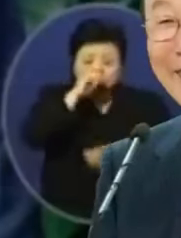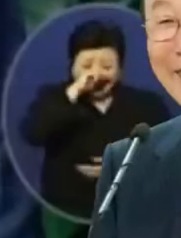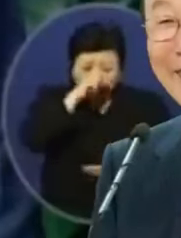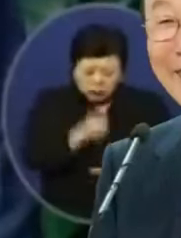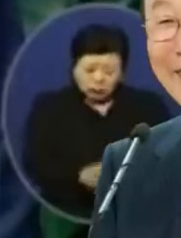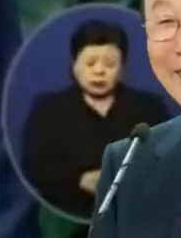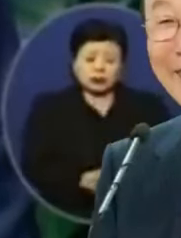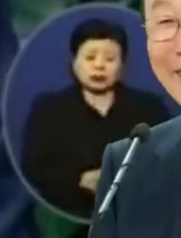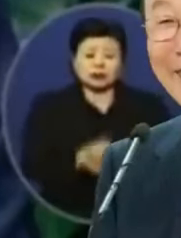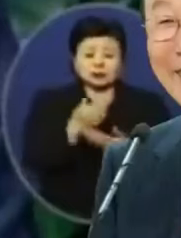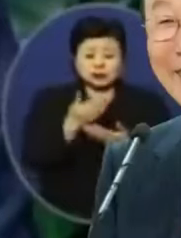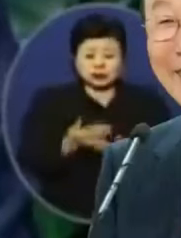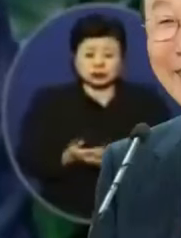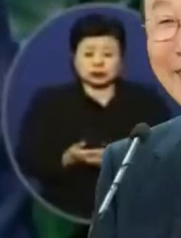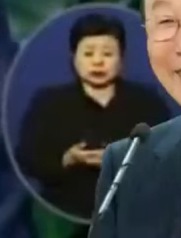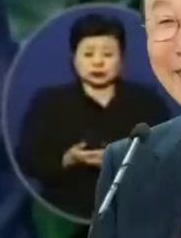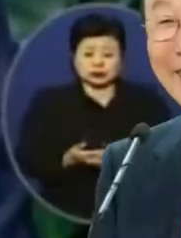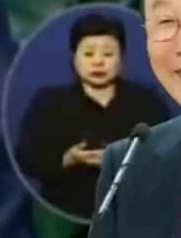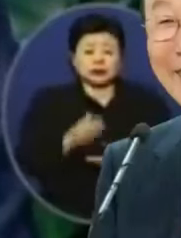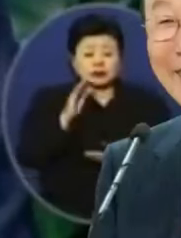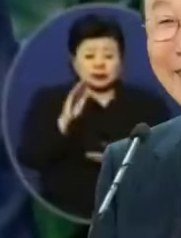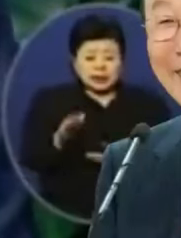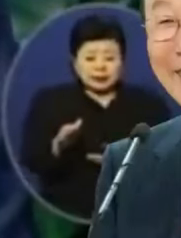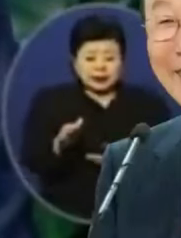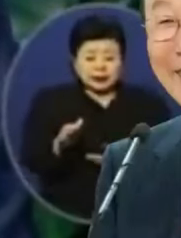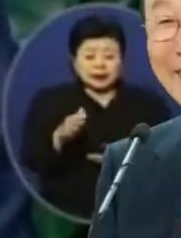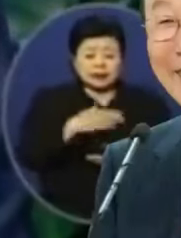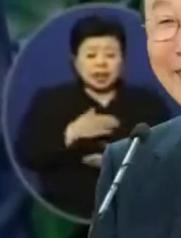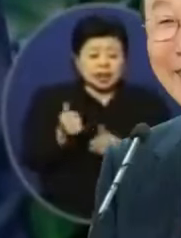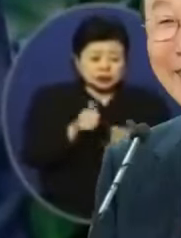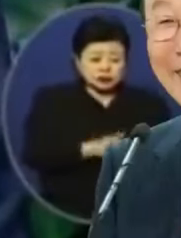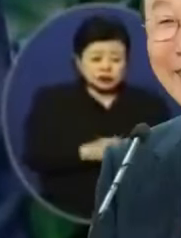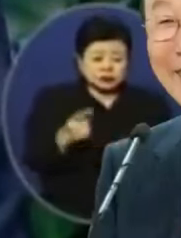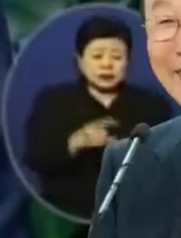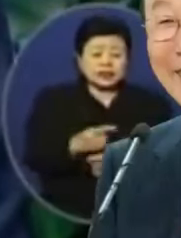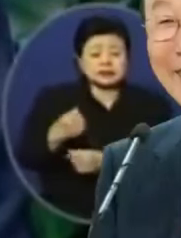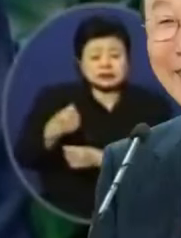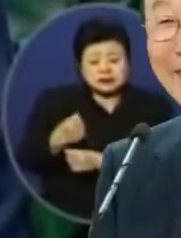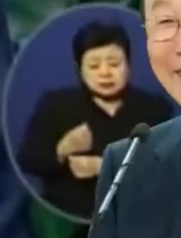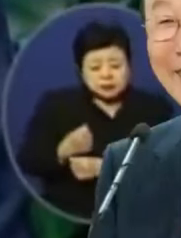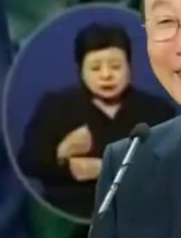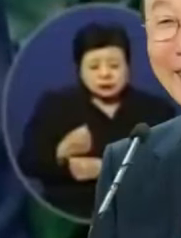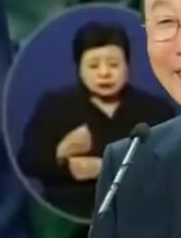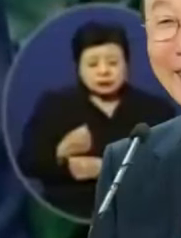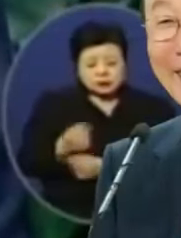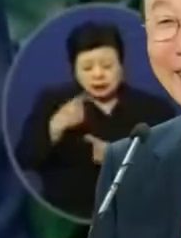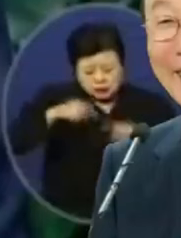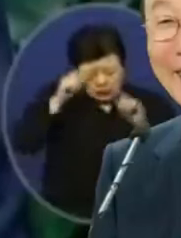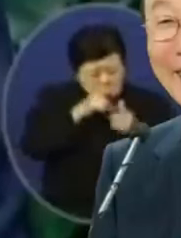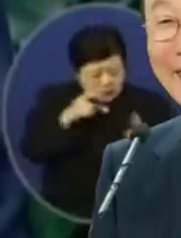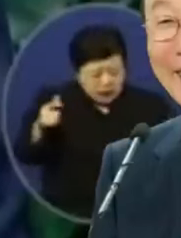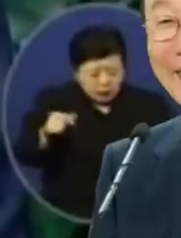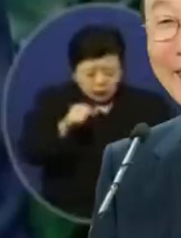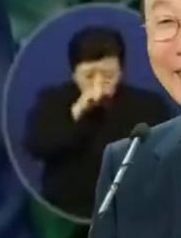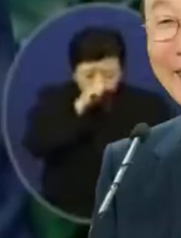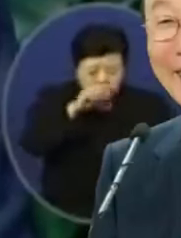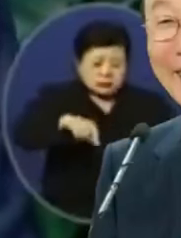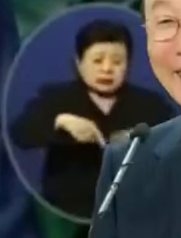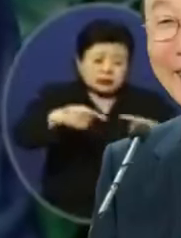형통을 주시고 그 다음 나의 죽음을 대신 짊어지고 음부에 내려가지 않고 낙원으로